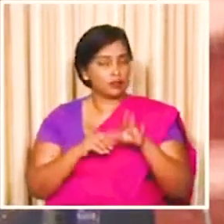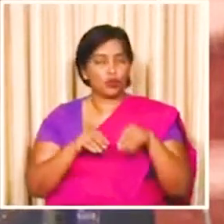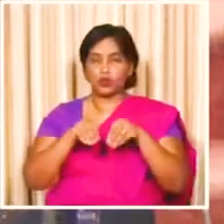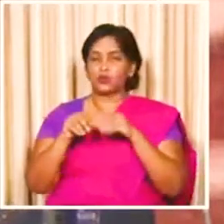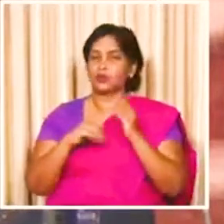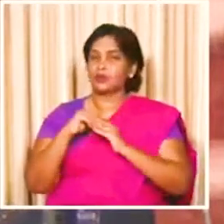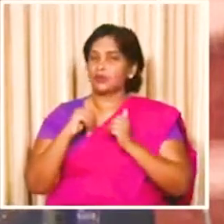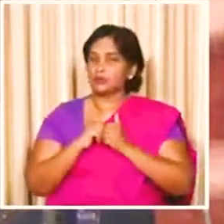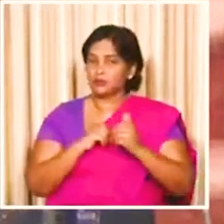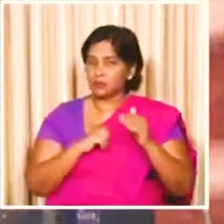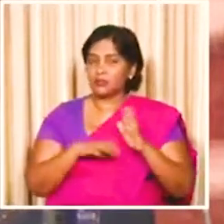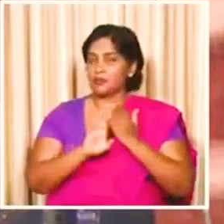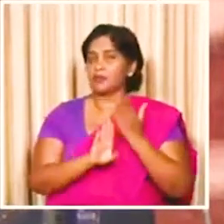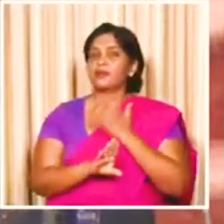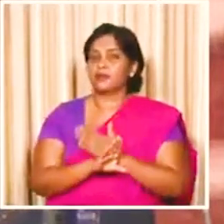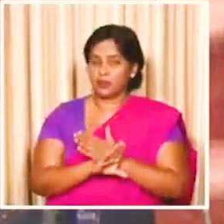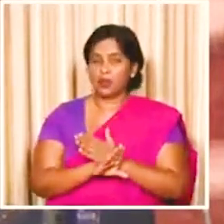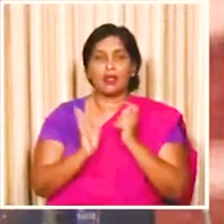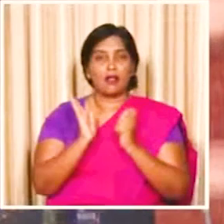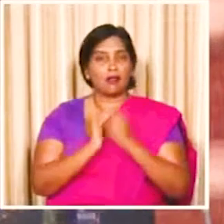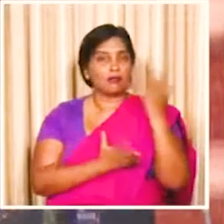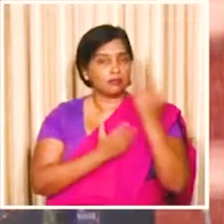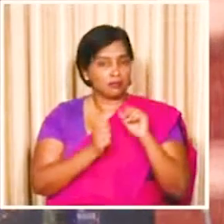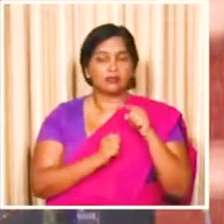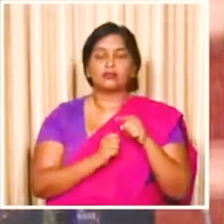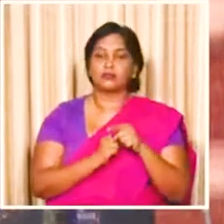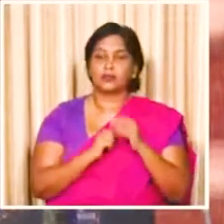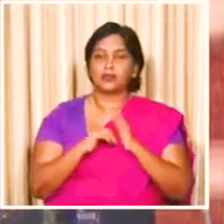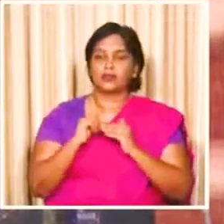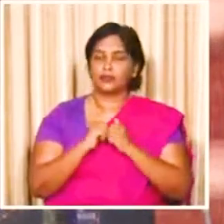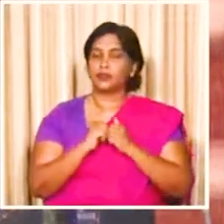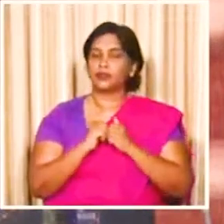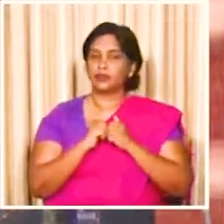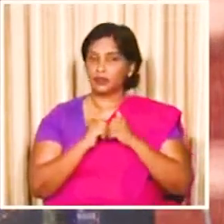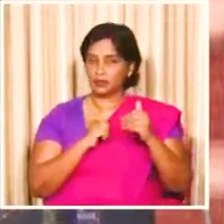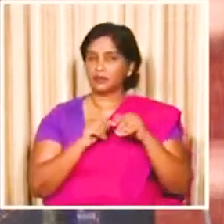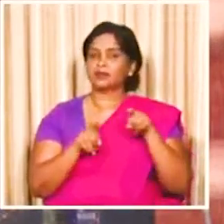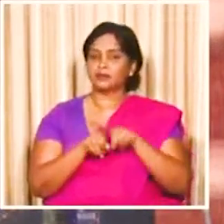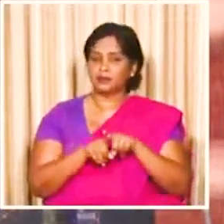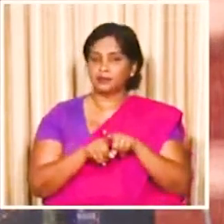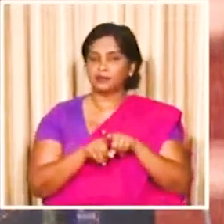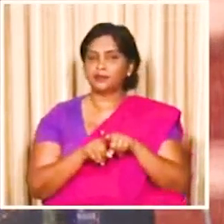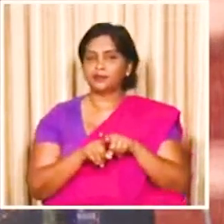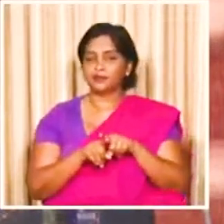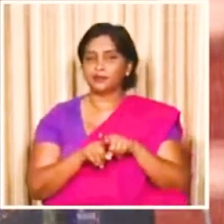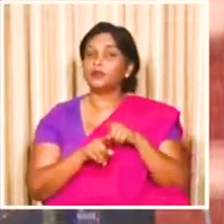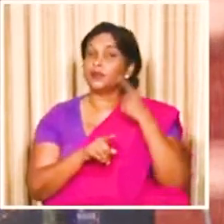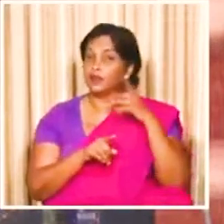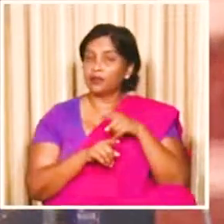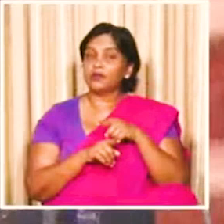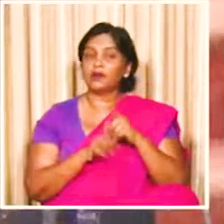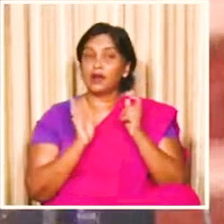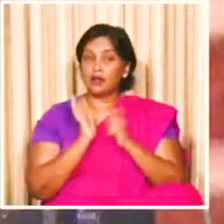ஒரு நிலை தொடர்ந்து காணப்படுகின்ற சூழலை நாங்கள் காணக்கூடியதாக இருக்கிறது. ஆகவே அரசாங்கம்